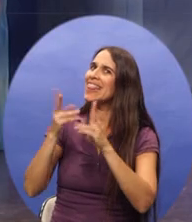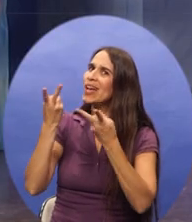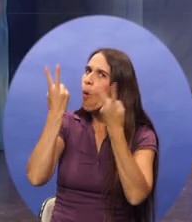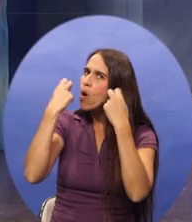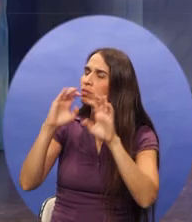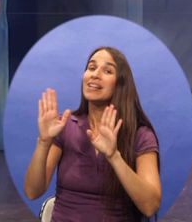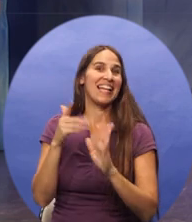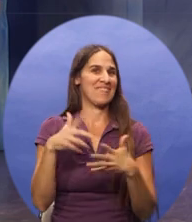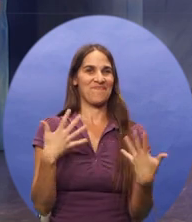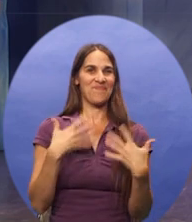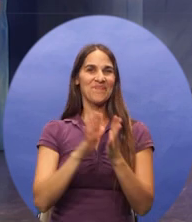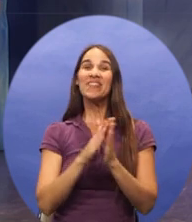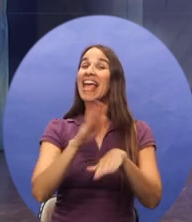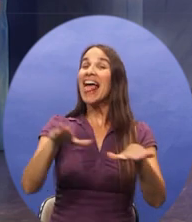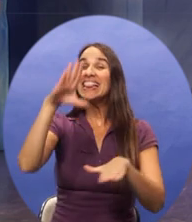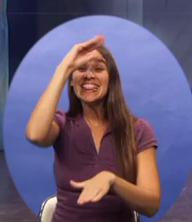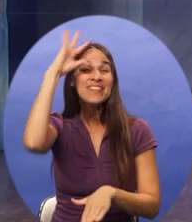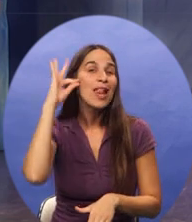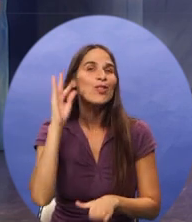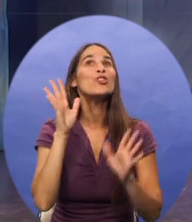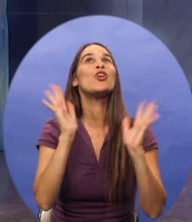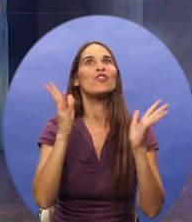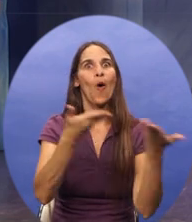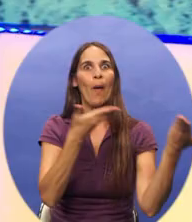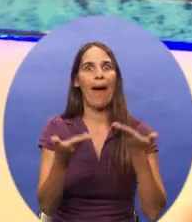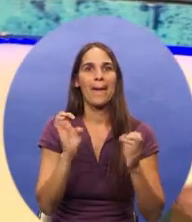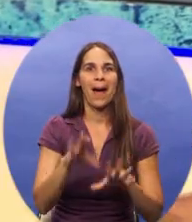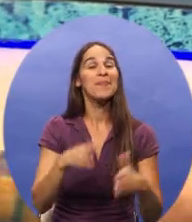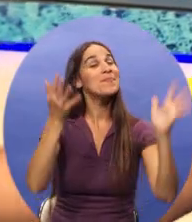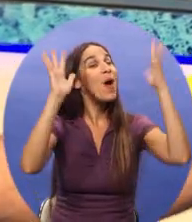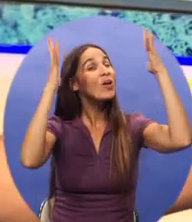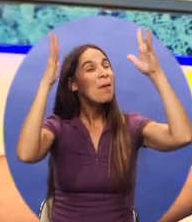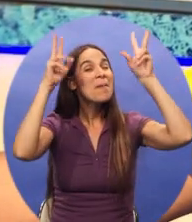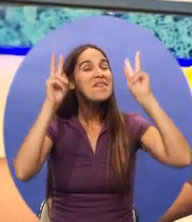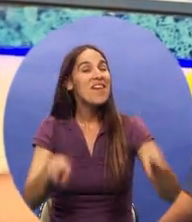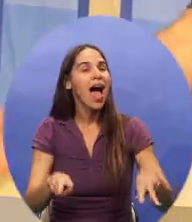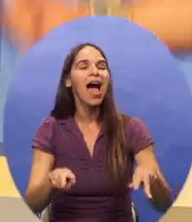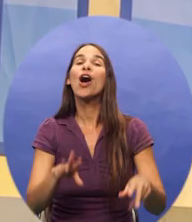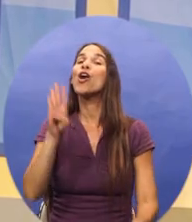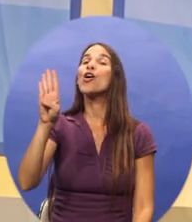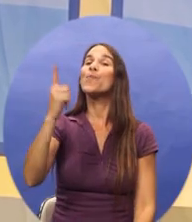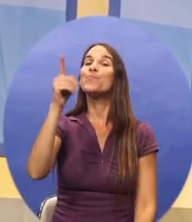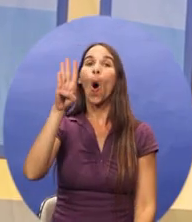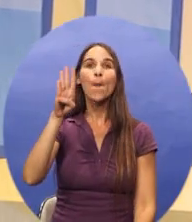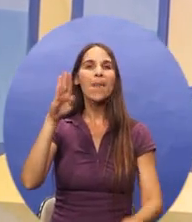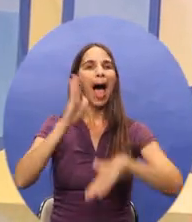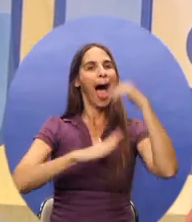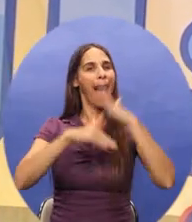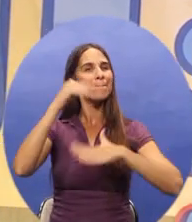כל כך מתרגש. ילדים וילדות, סוף סוף יש לי אורח. קבלו במחיאות כפיים סוערות את